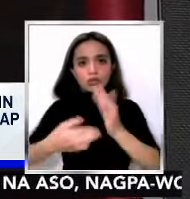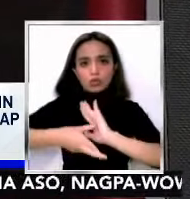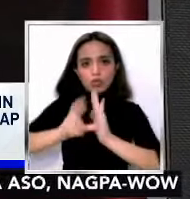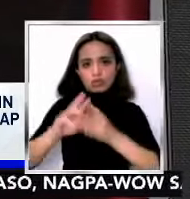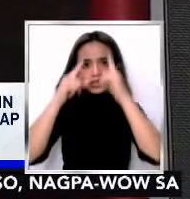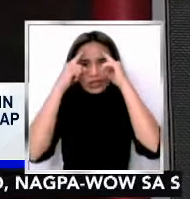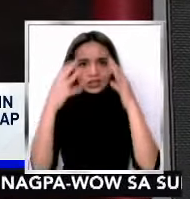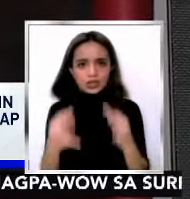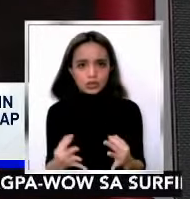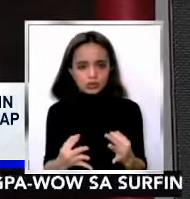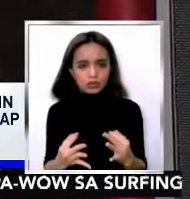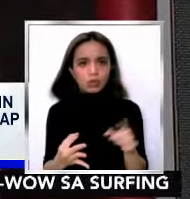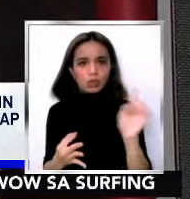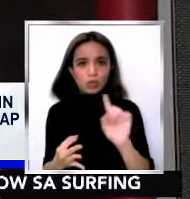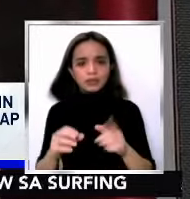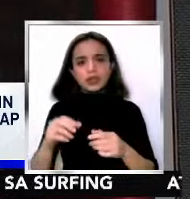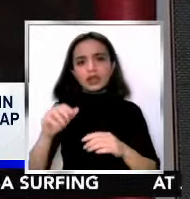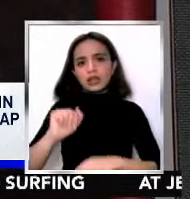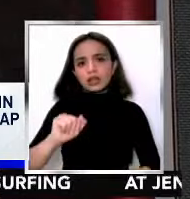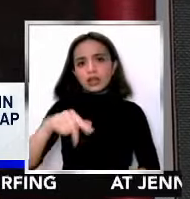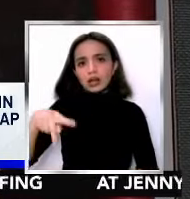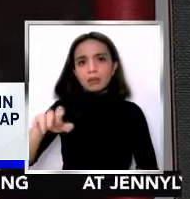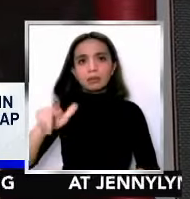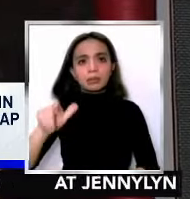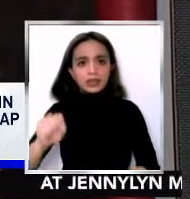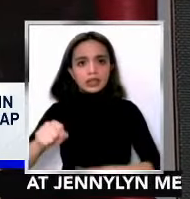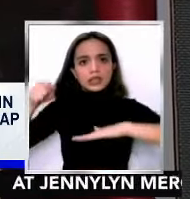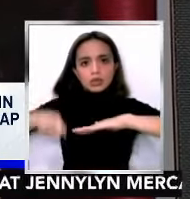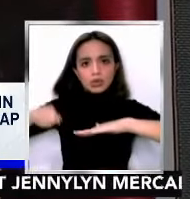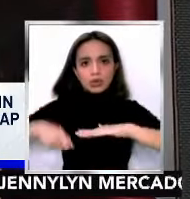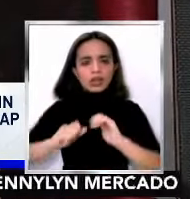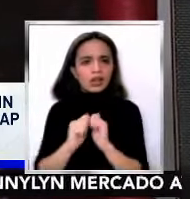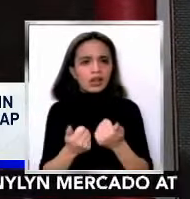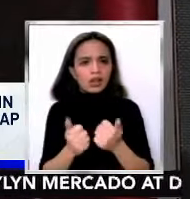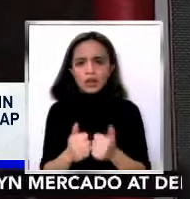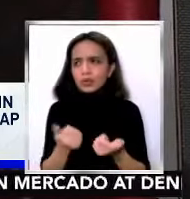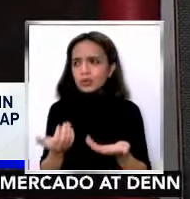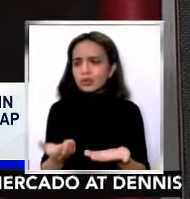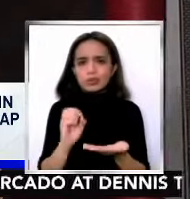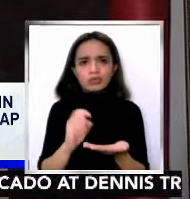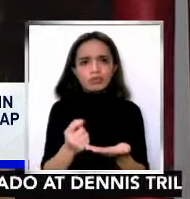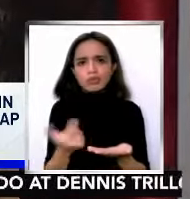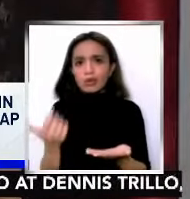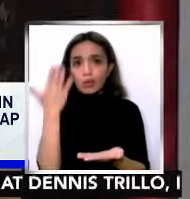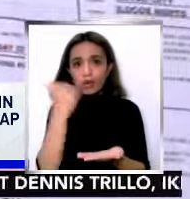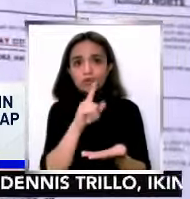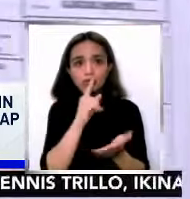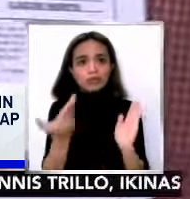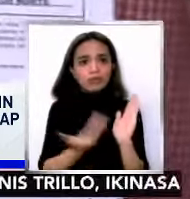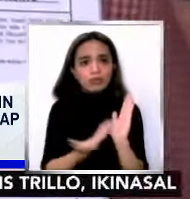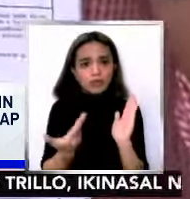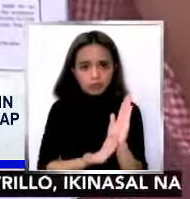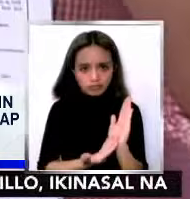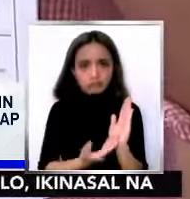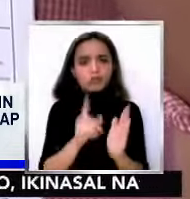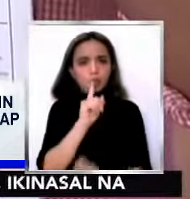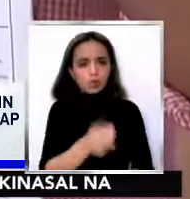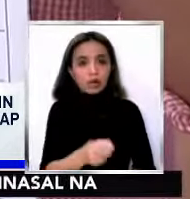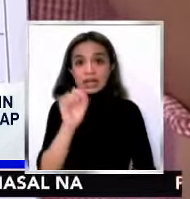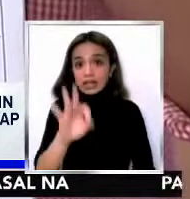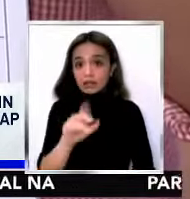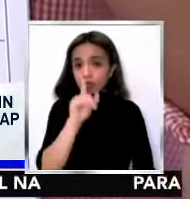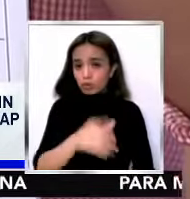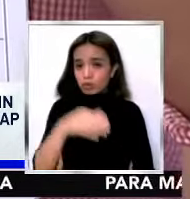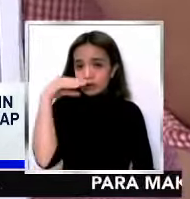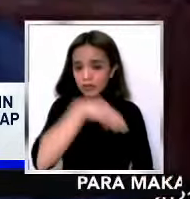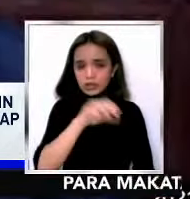Fida Slim na isa sa mga petitioner paanong magiging basura ang kanilang petisyon, gayong facts ang pinagtatalunan dito kung nagsinungaling o hindi si Marcos